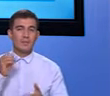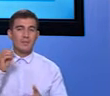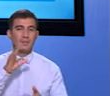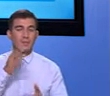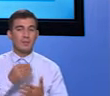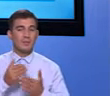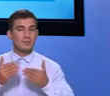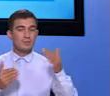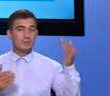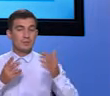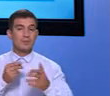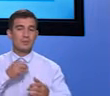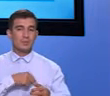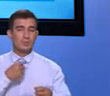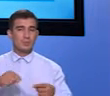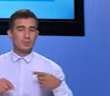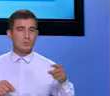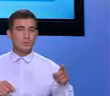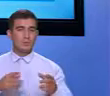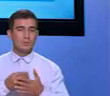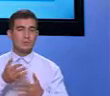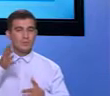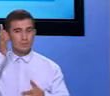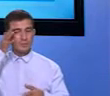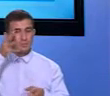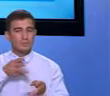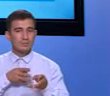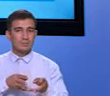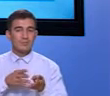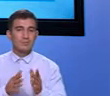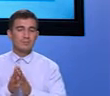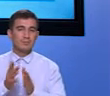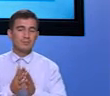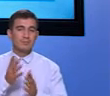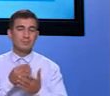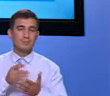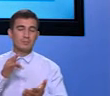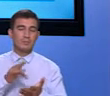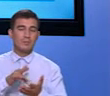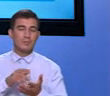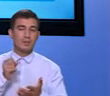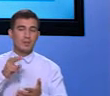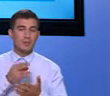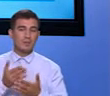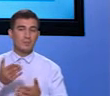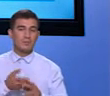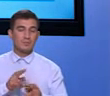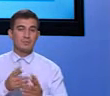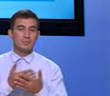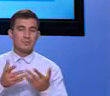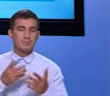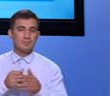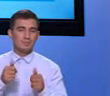nisbatan boshqacharoq edi. Ya'ni sug'orma dehqonchilikka asoslangan edi. O'rta Osiyoda sug'orma dehqonchilik